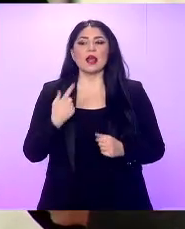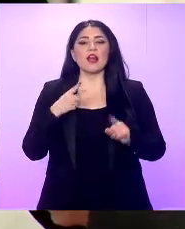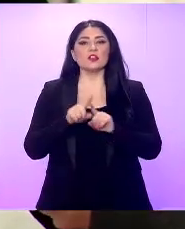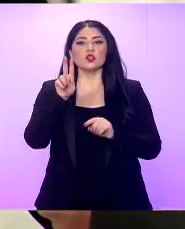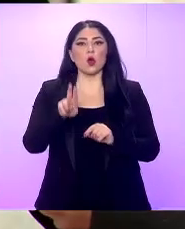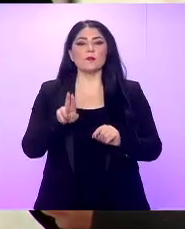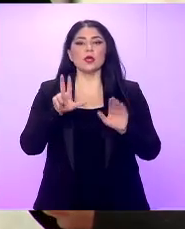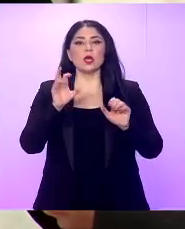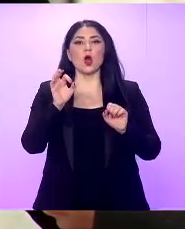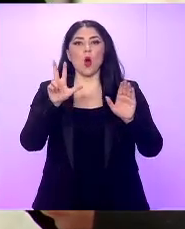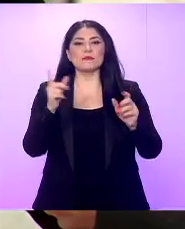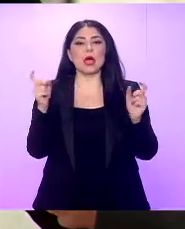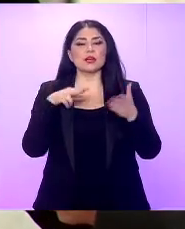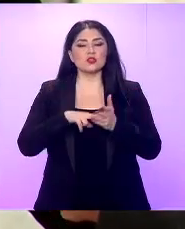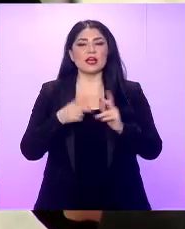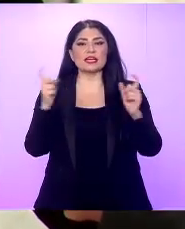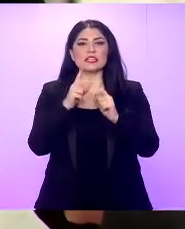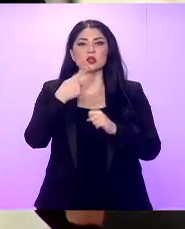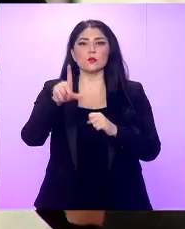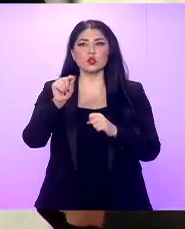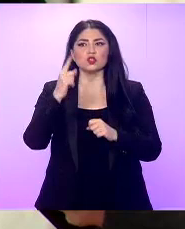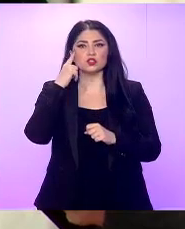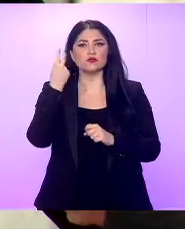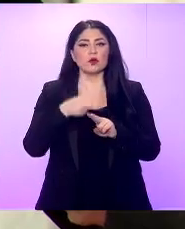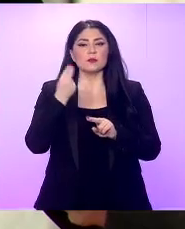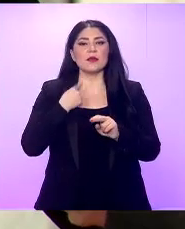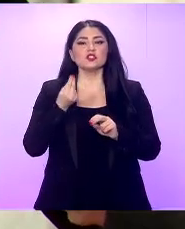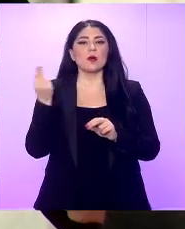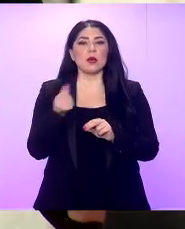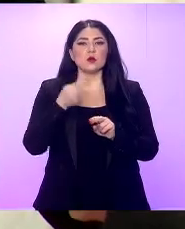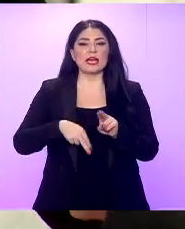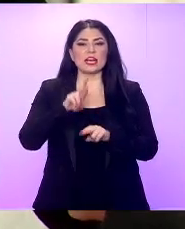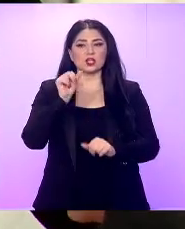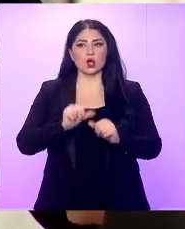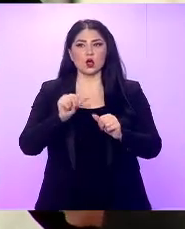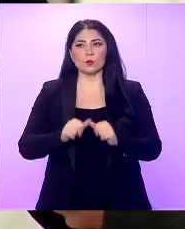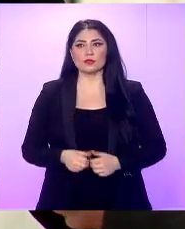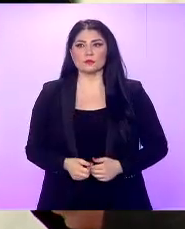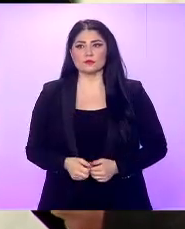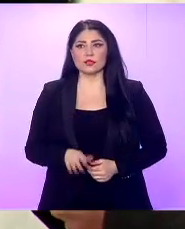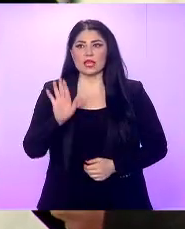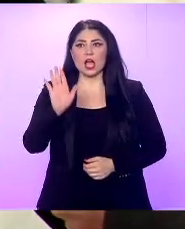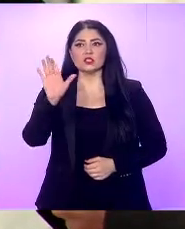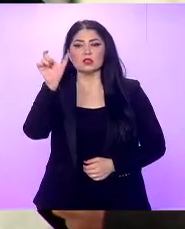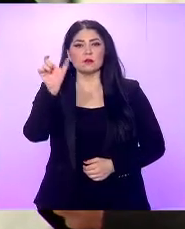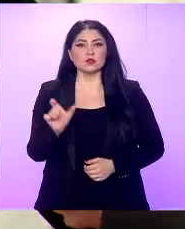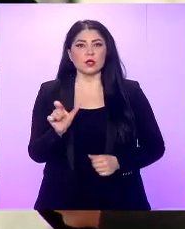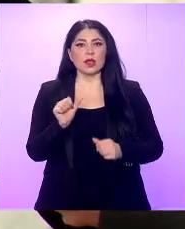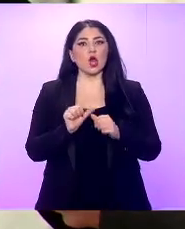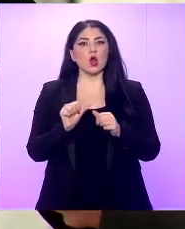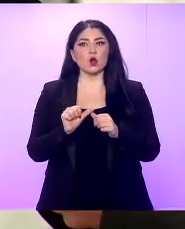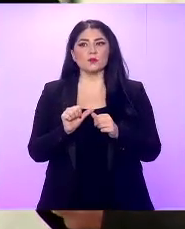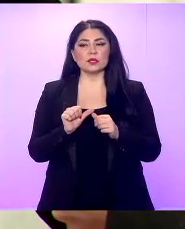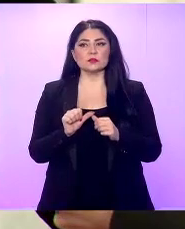și care a rezolvat criza din 2020 foarte bine, avem cea mai bună creștere economică. Acum, dacă opiniile acestui economist sunt ignorate, cred că trebuie să ne